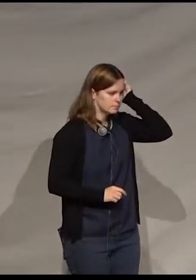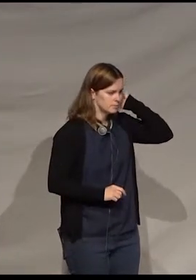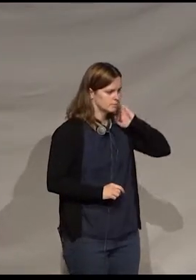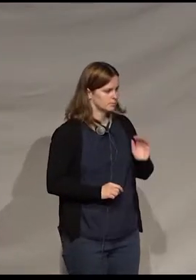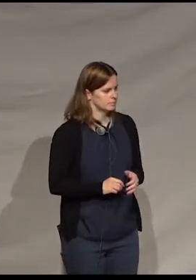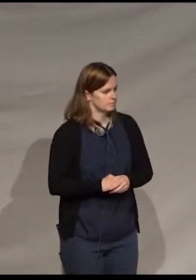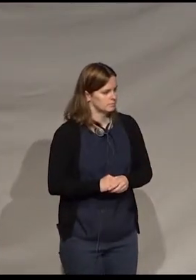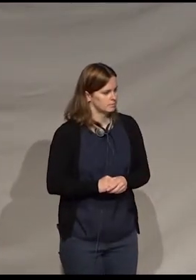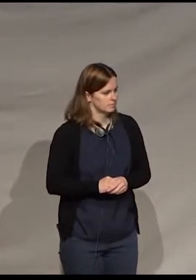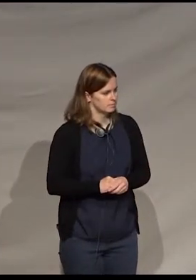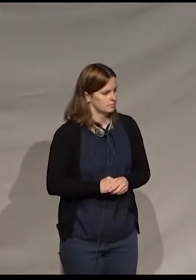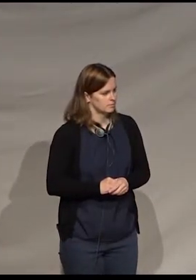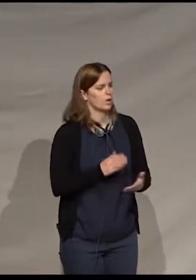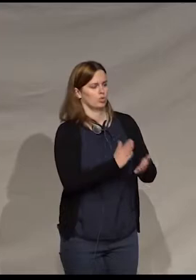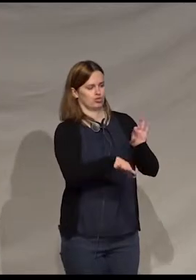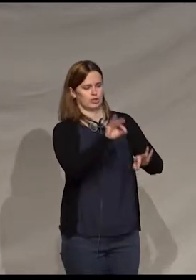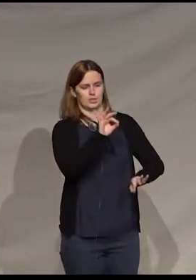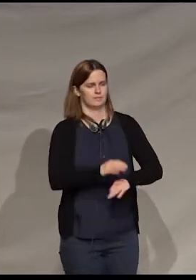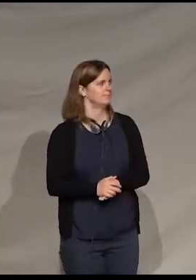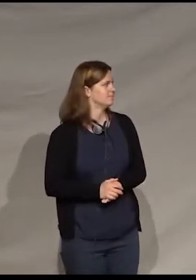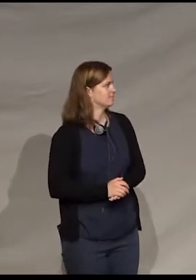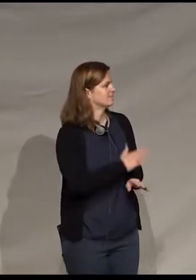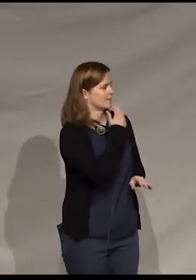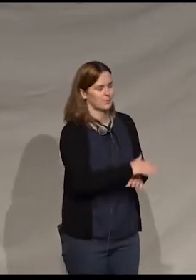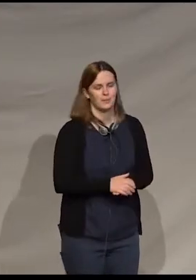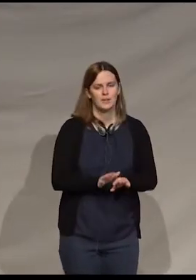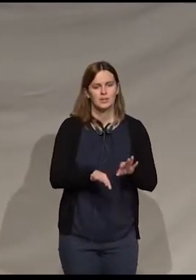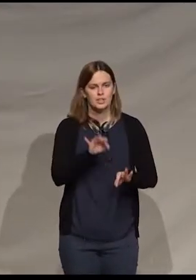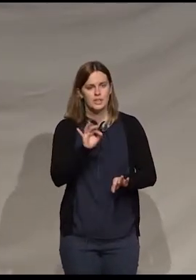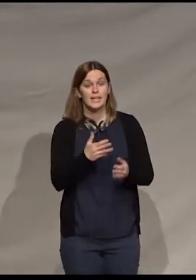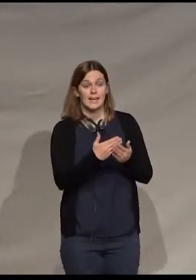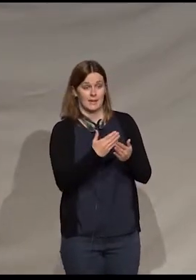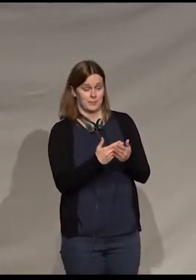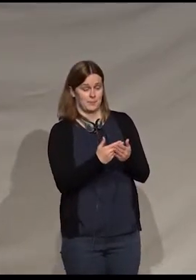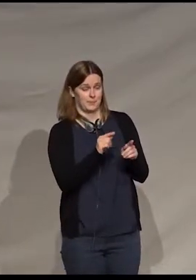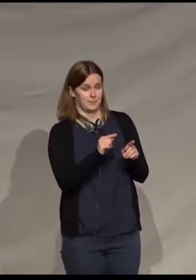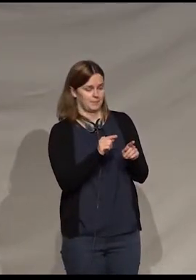Prostřednictvím našich pomůcek, tady. Výborné, děkuji.